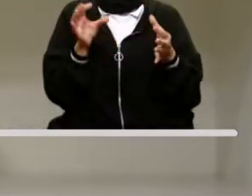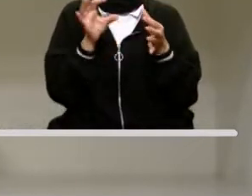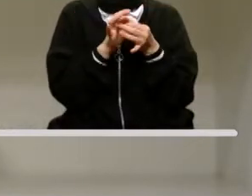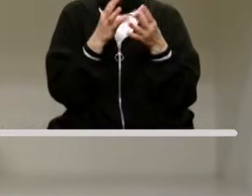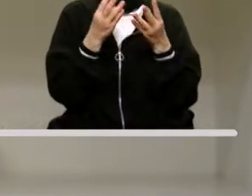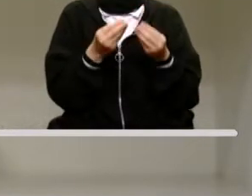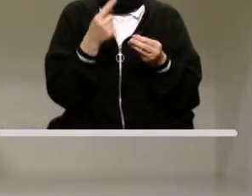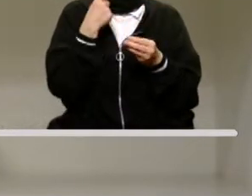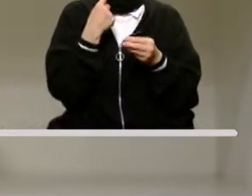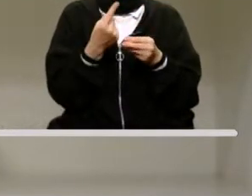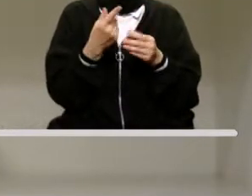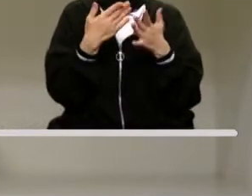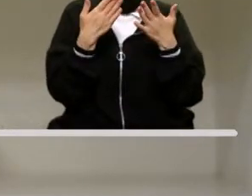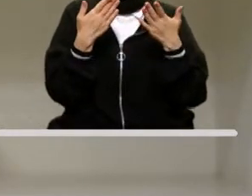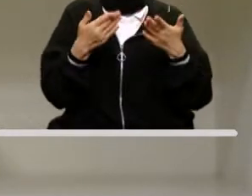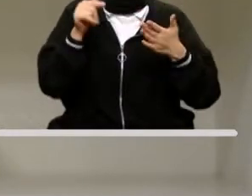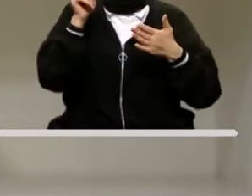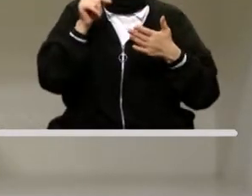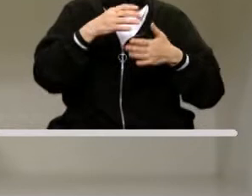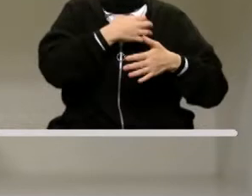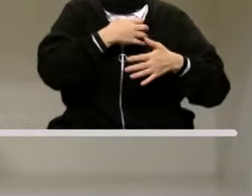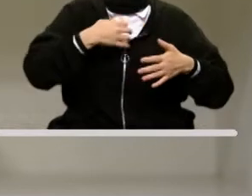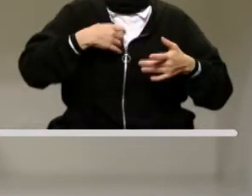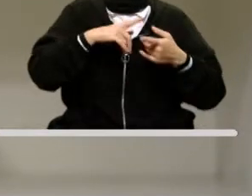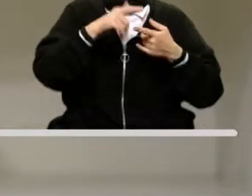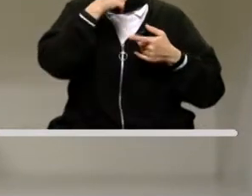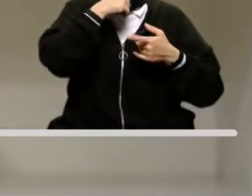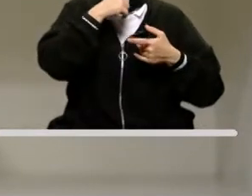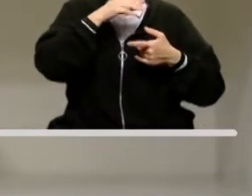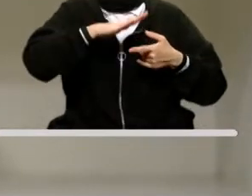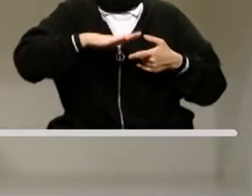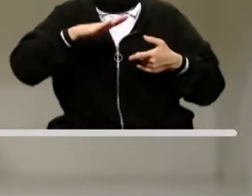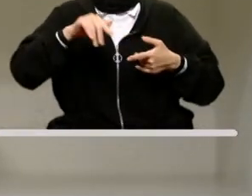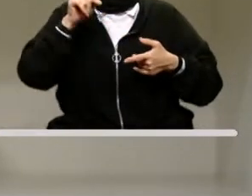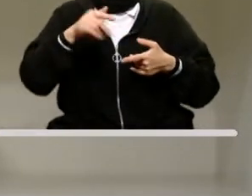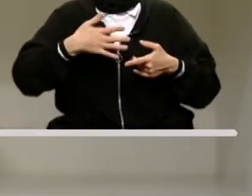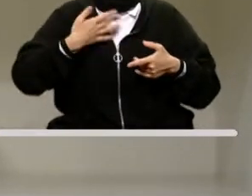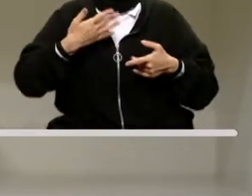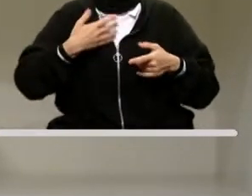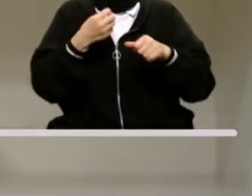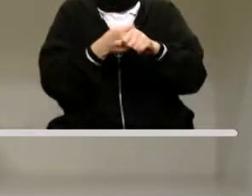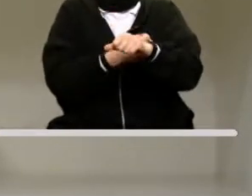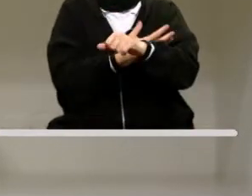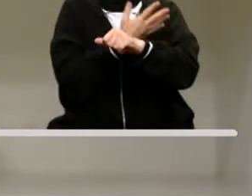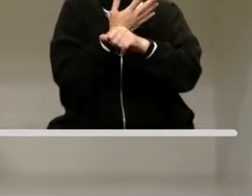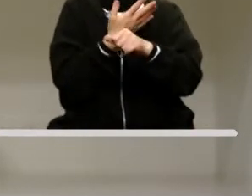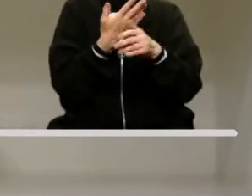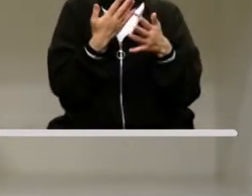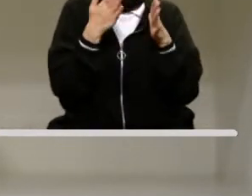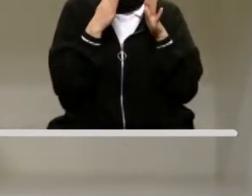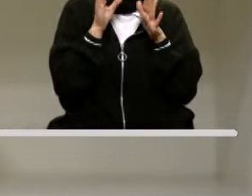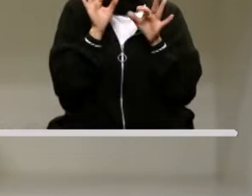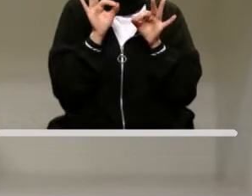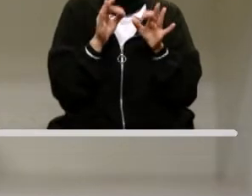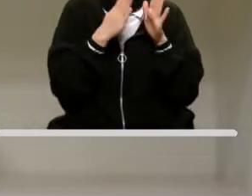ilişkilidir dediniz. Peki burada anne babalar şimdi çocukların o merak duygularını köreltmemek için daha çok